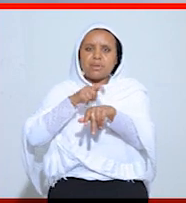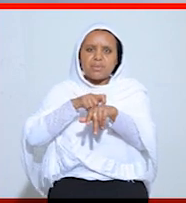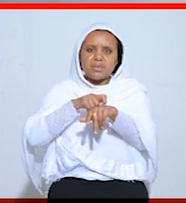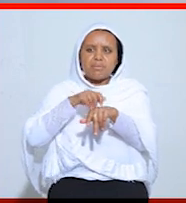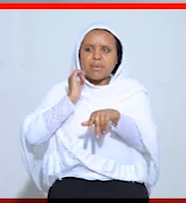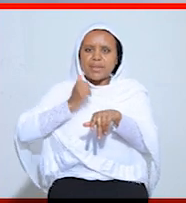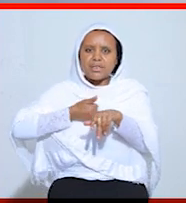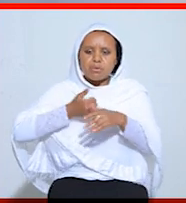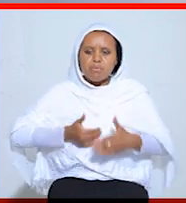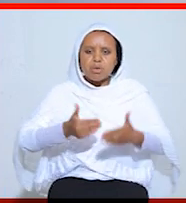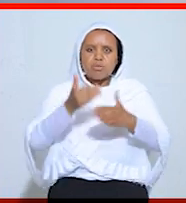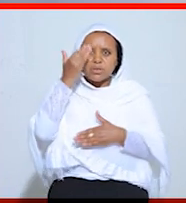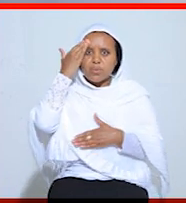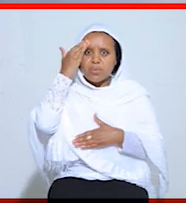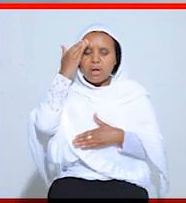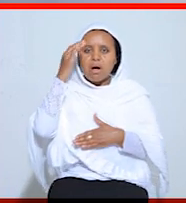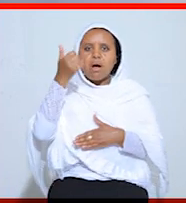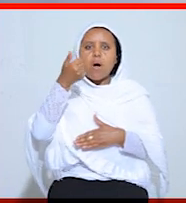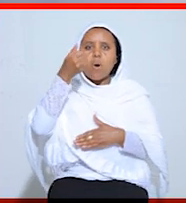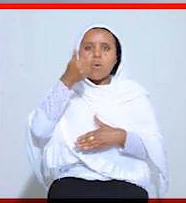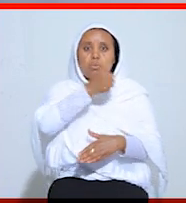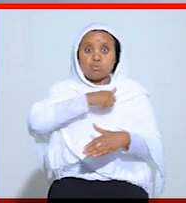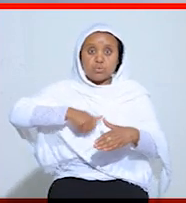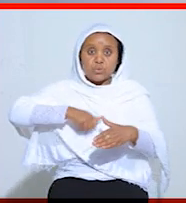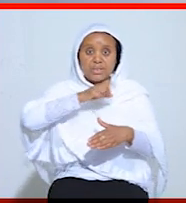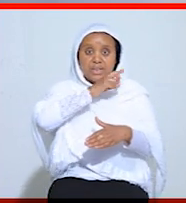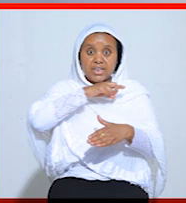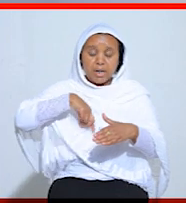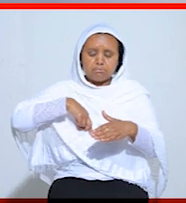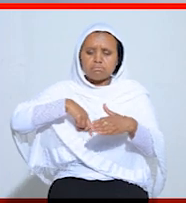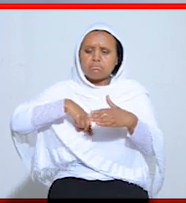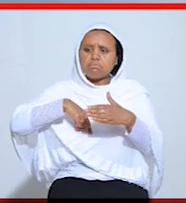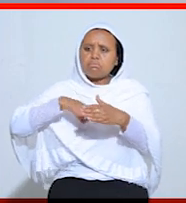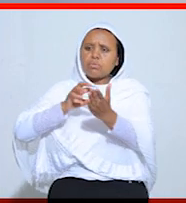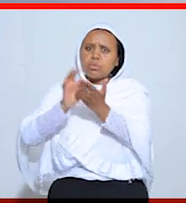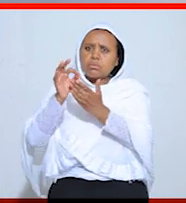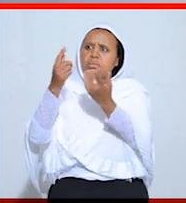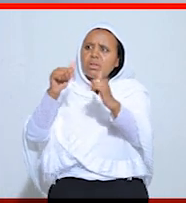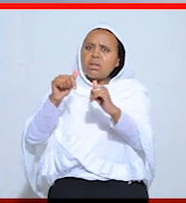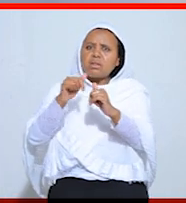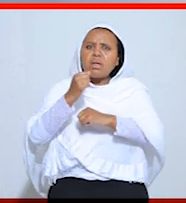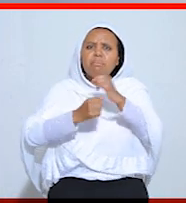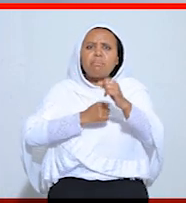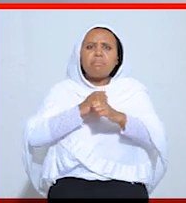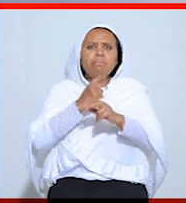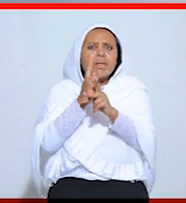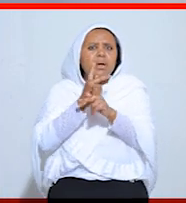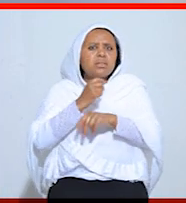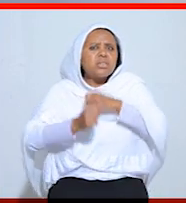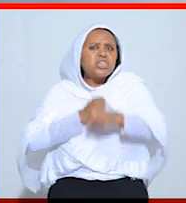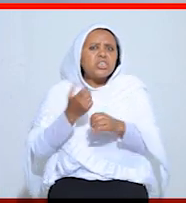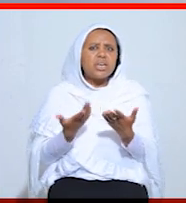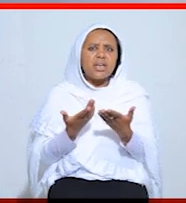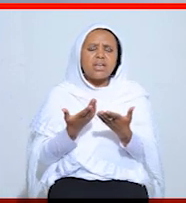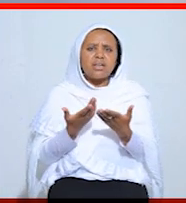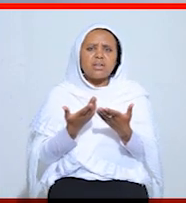ሰዓት እመቤታችን መጽነሷን ሲያውቅ አውግስጦስ ቄሳር ደግሞ ለቆጠራ ሲጠራ የሚጠብቃት ዮሴፍ ተጨነቀ ነው የሚለው